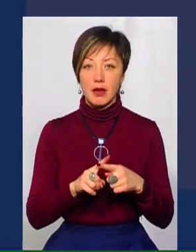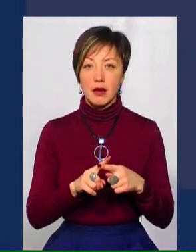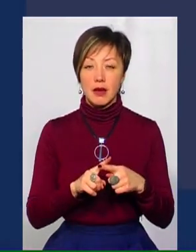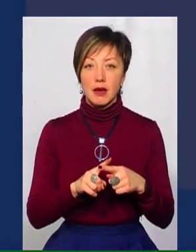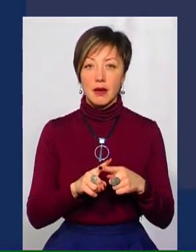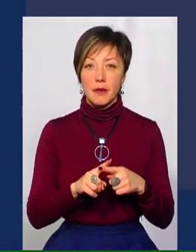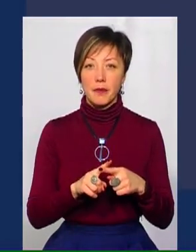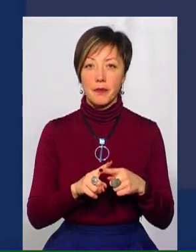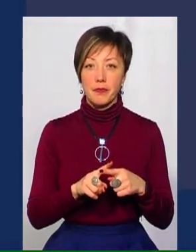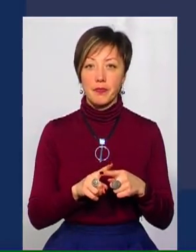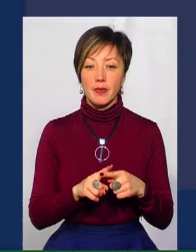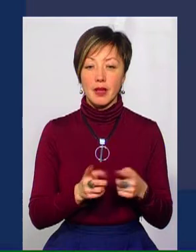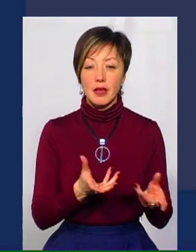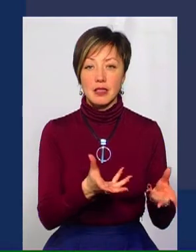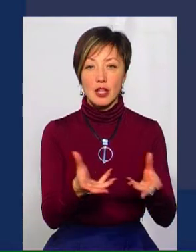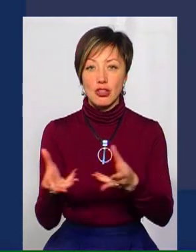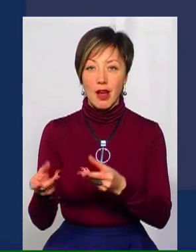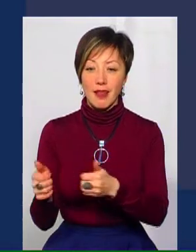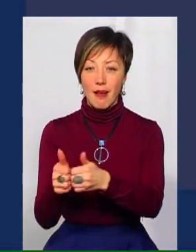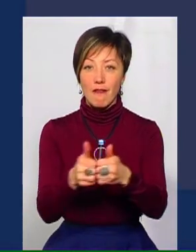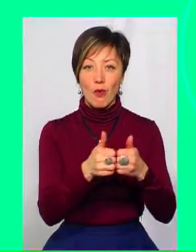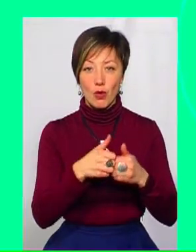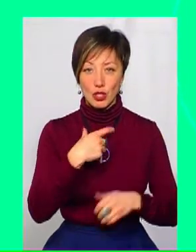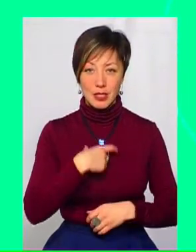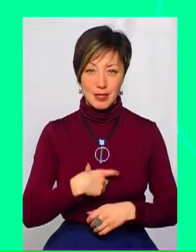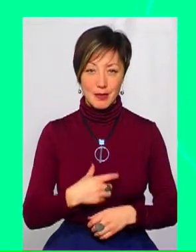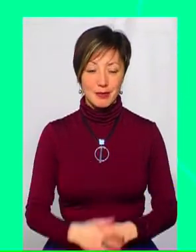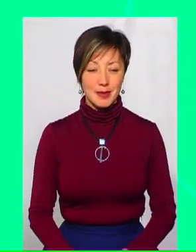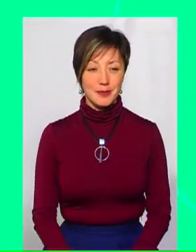і заряджати навколишніх навколо себе.